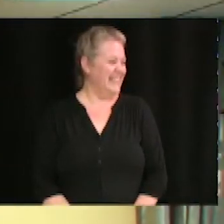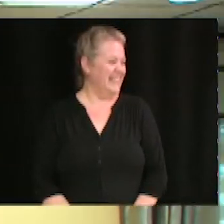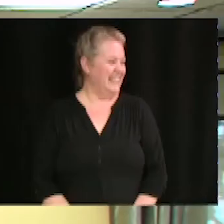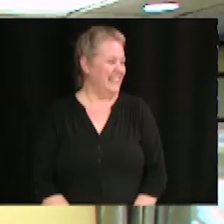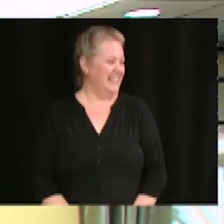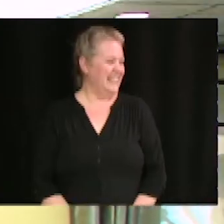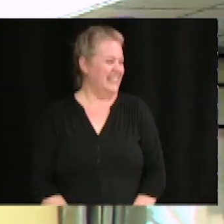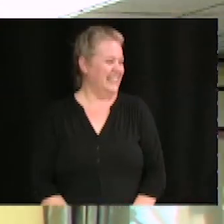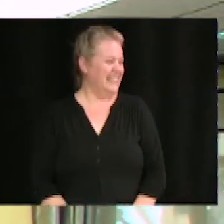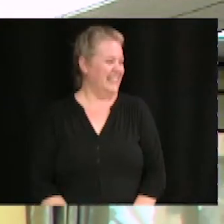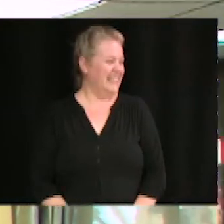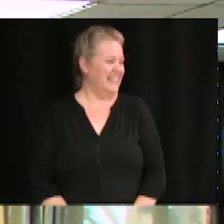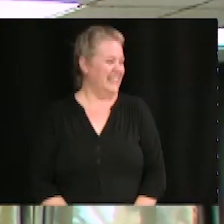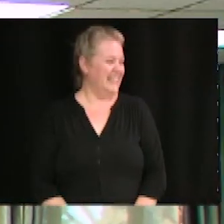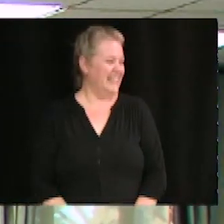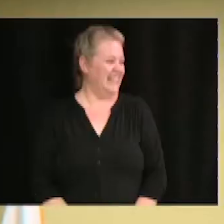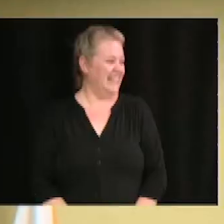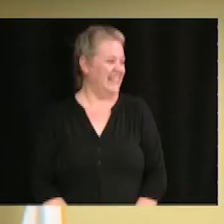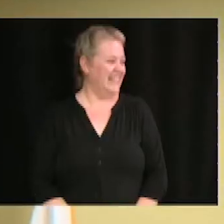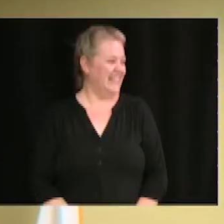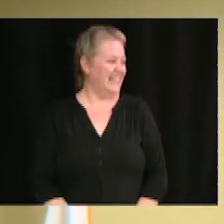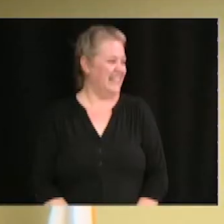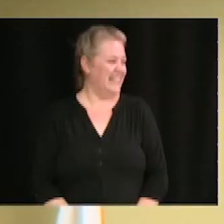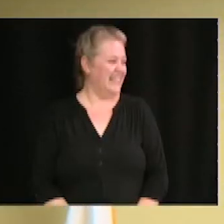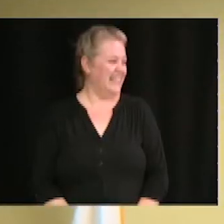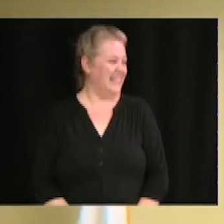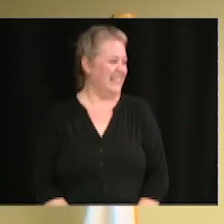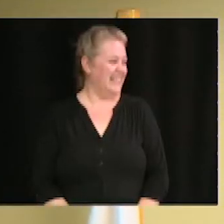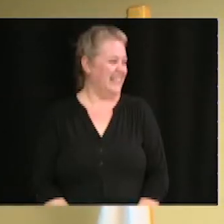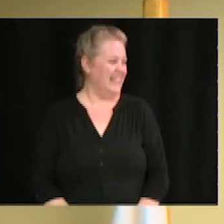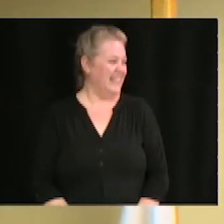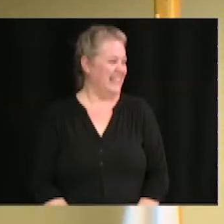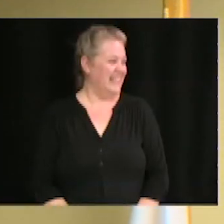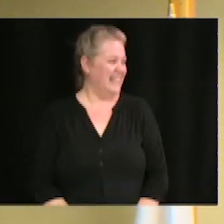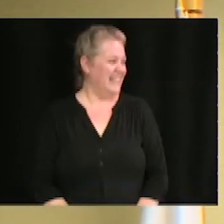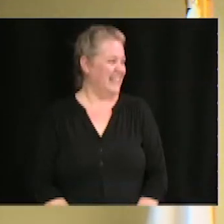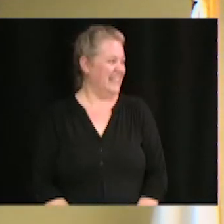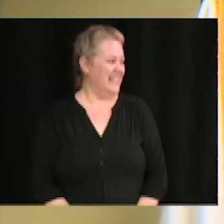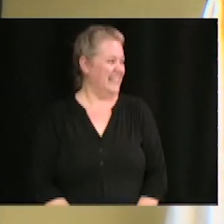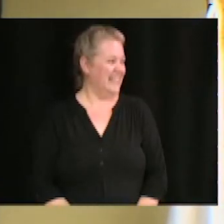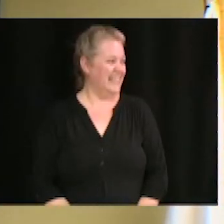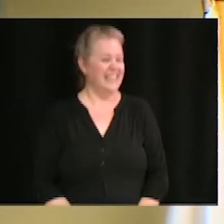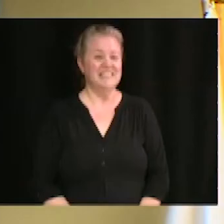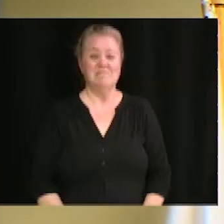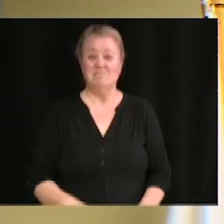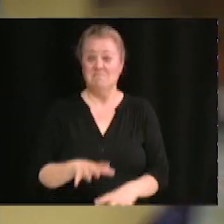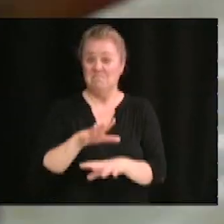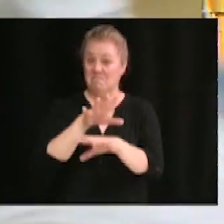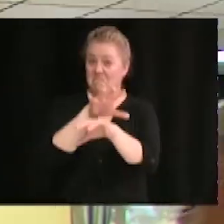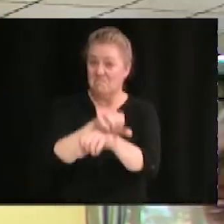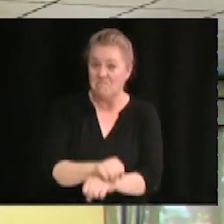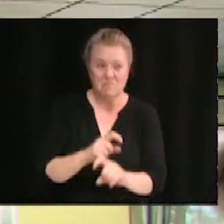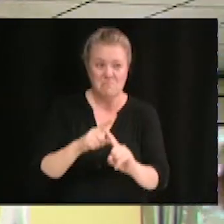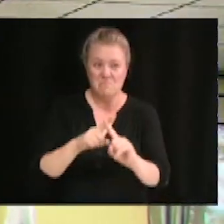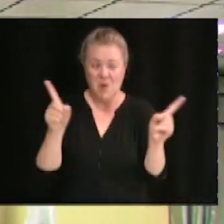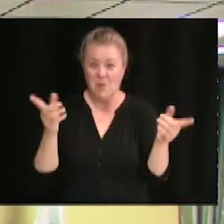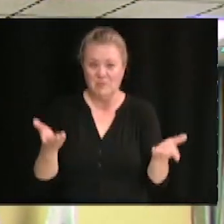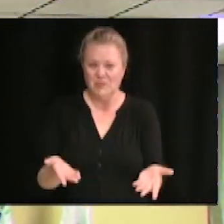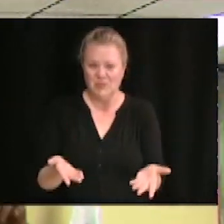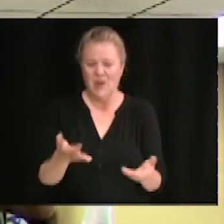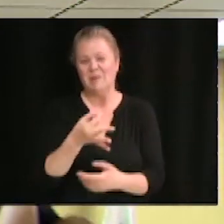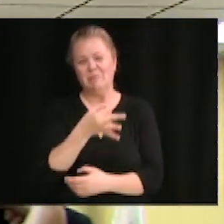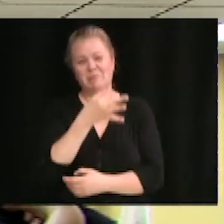Ça me fait plaisir, ça me plaisir. C'est pas traditionnel, d'habitude, on ne fait pas ça. Merci, M. le maire, de